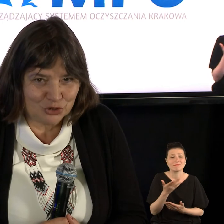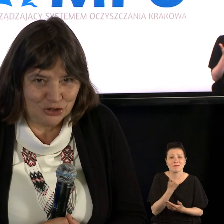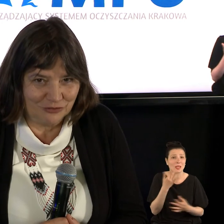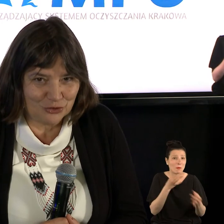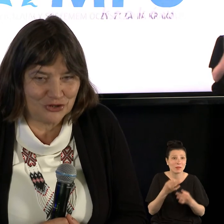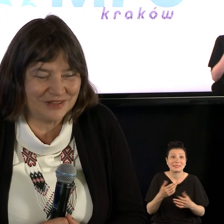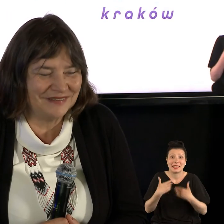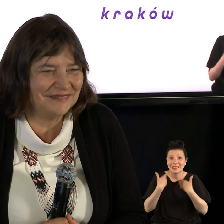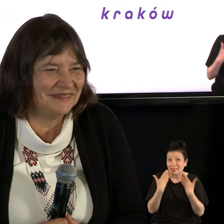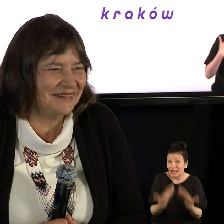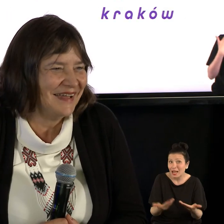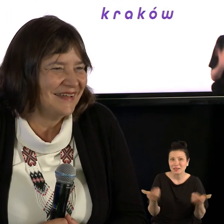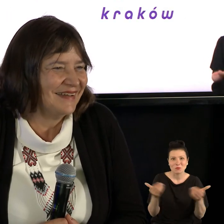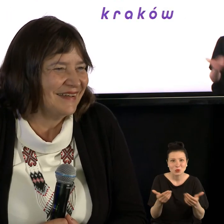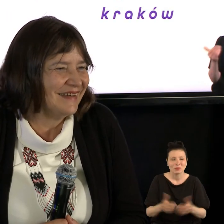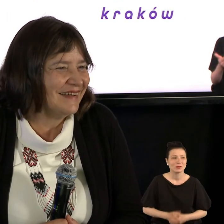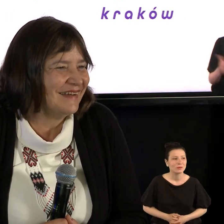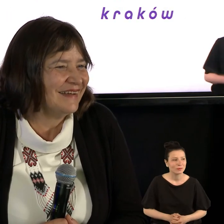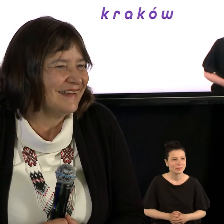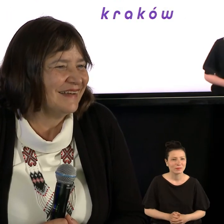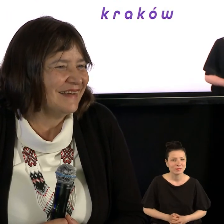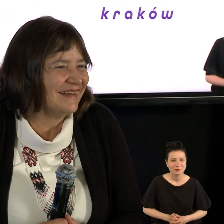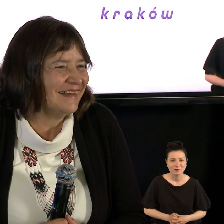stwarza możliwość.